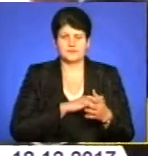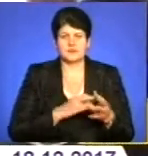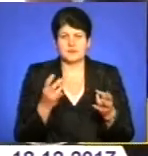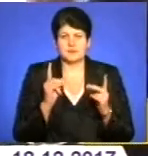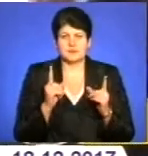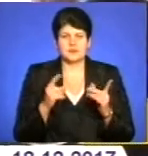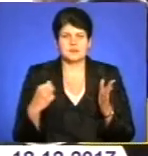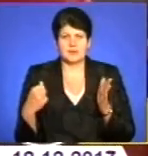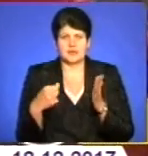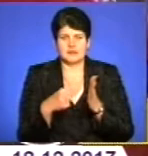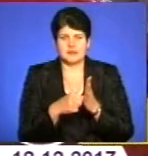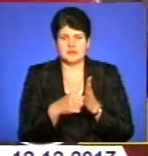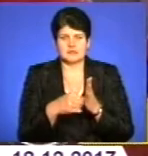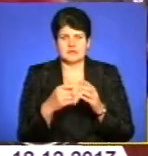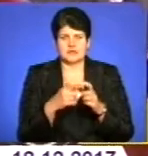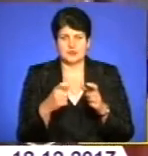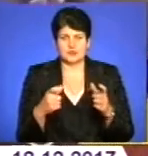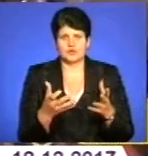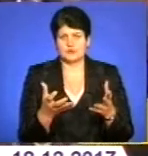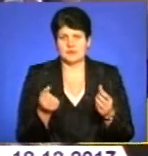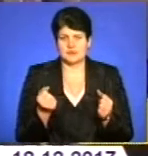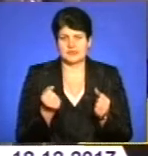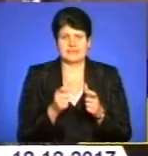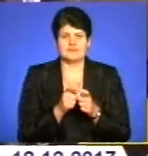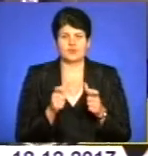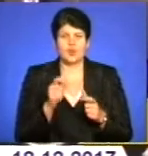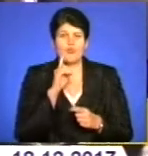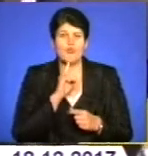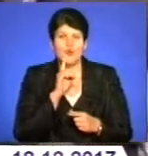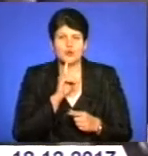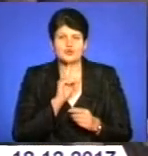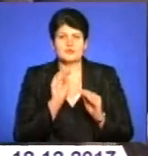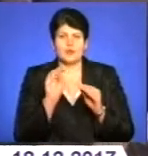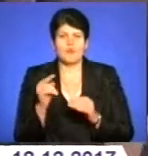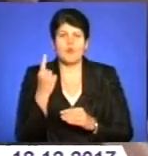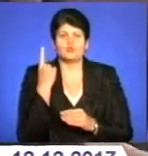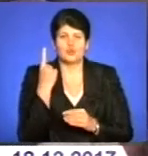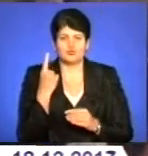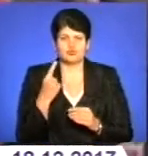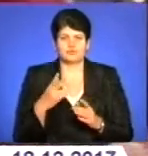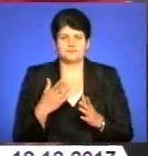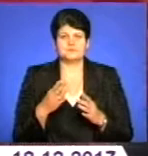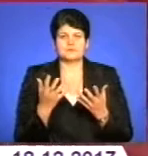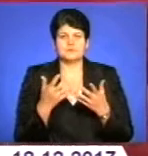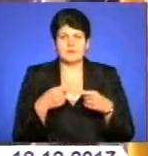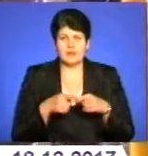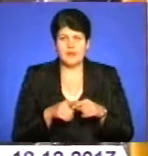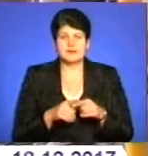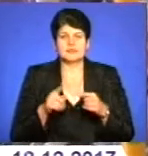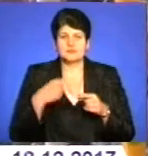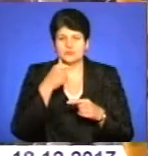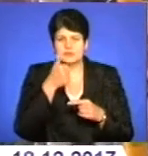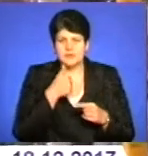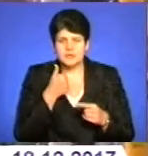лише прикласти картку до екрану і отримати квиток. Поки що у тролейбусах встановлюють лише по одному приладу. Однак наступного року планують, що